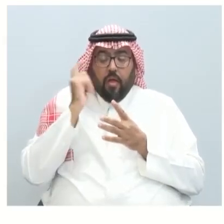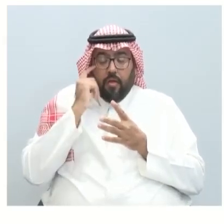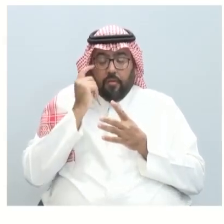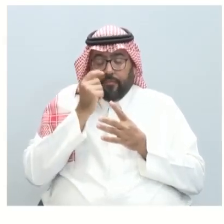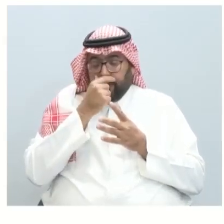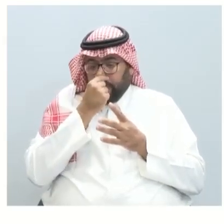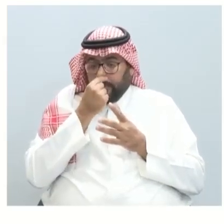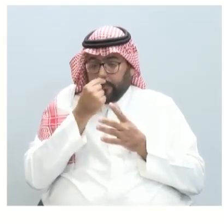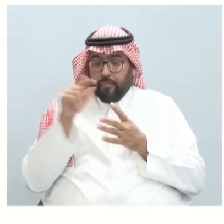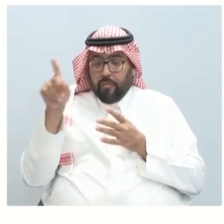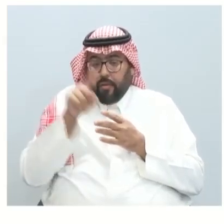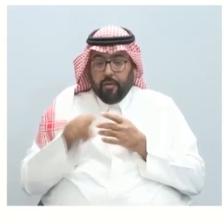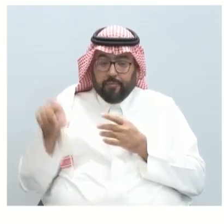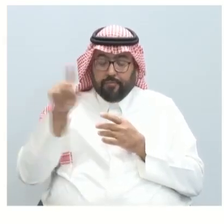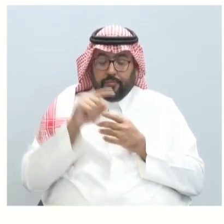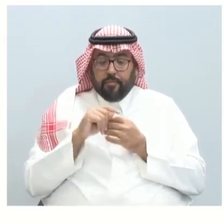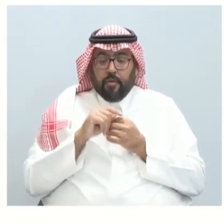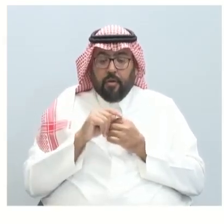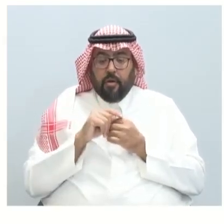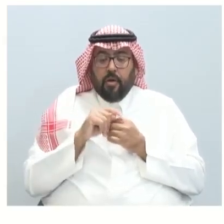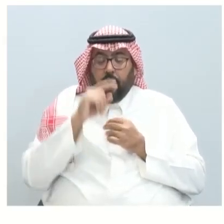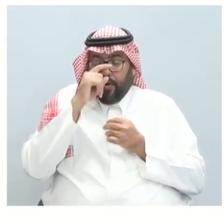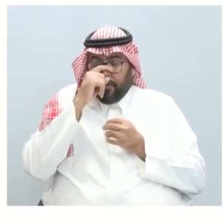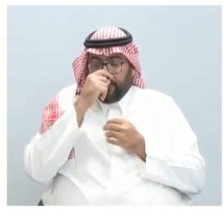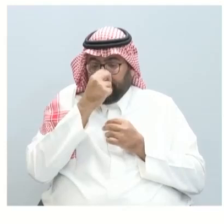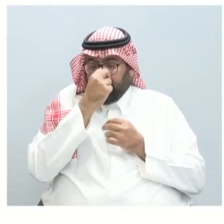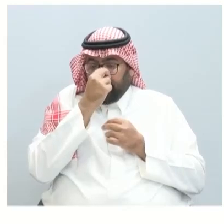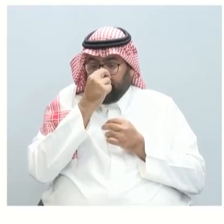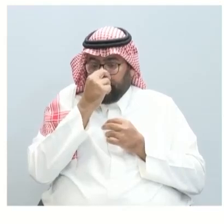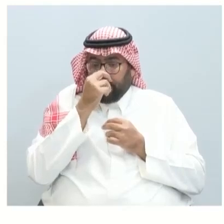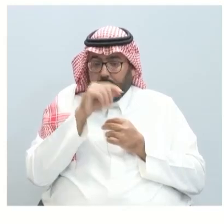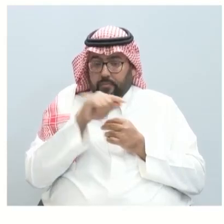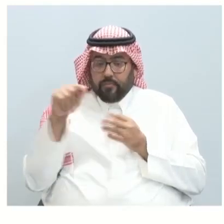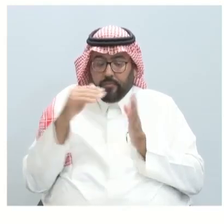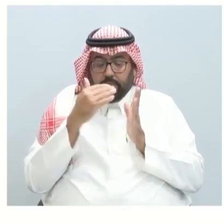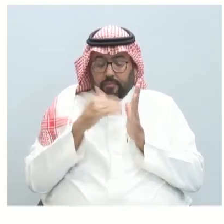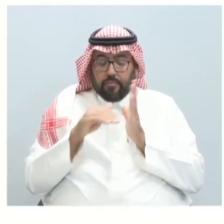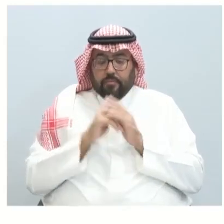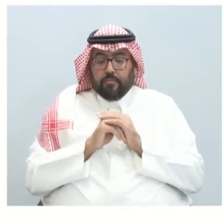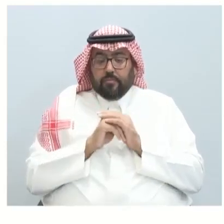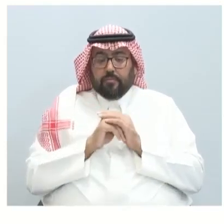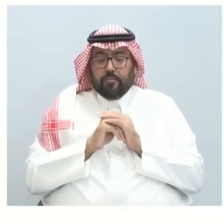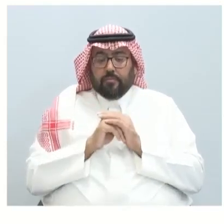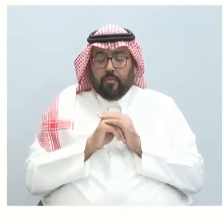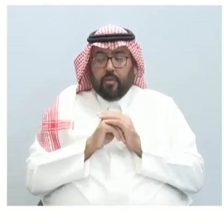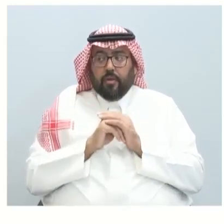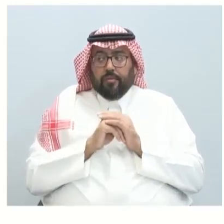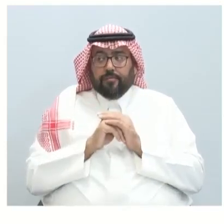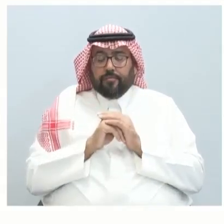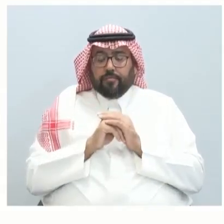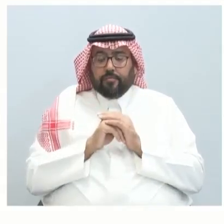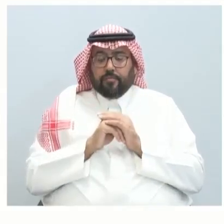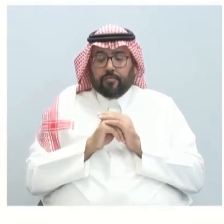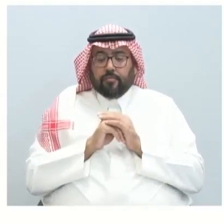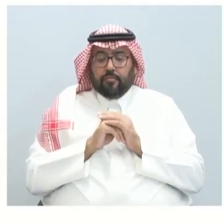محيط عجله الكرسي المتحرك تحتاج الى معرفه طول نصف قطرها وهنا اوجد موجود لدينا